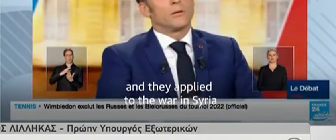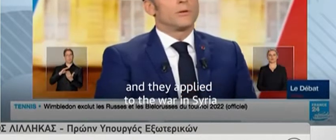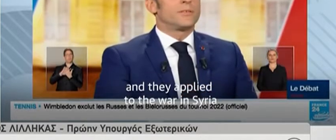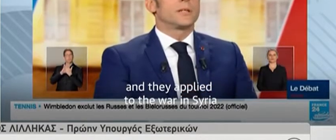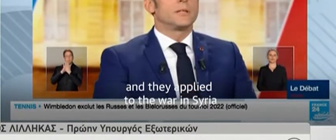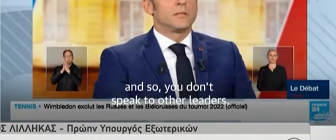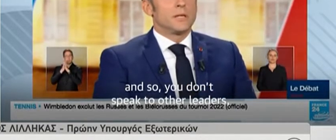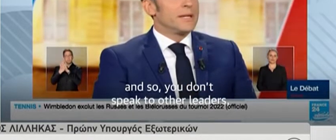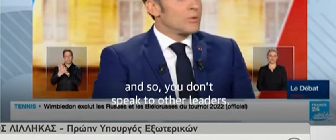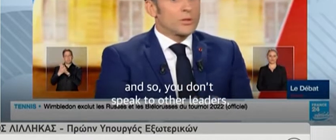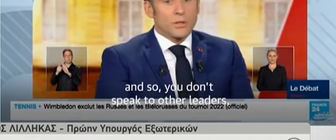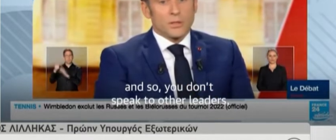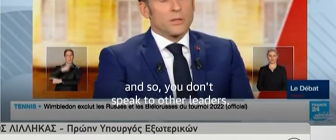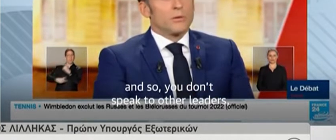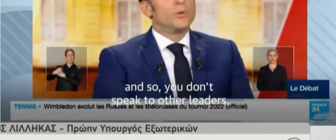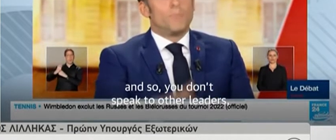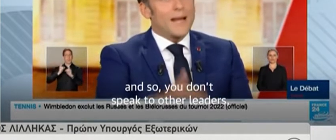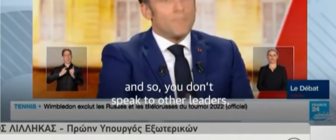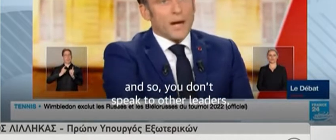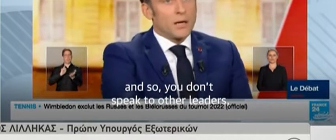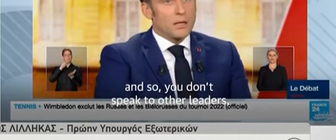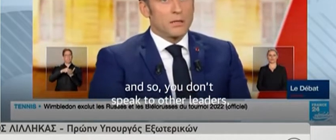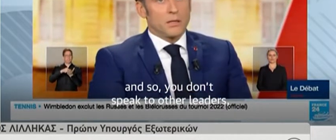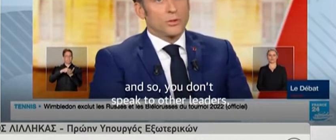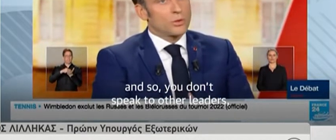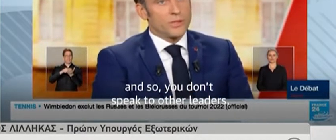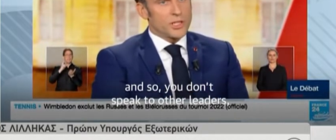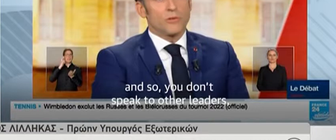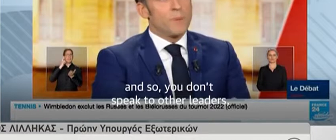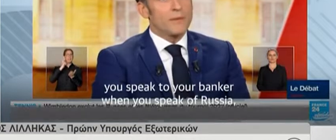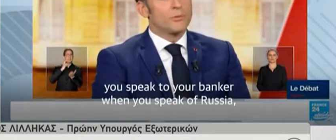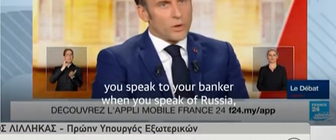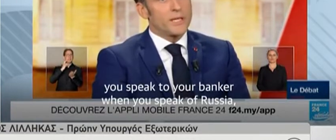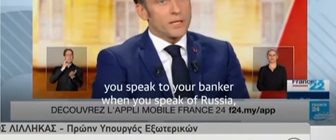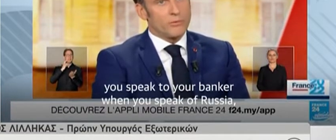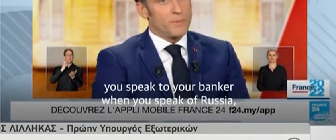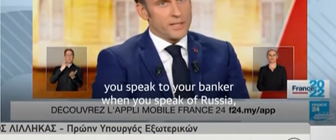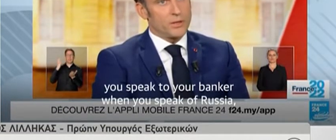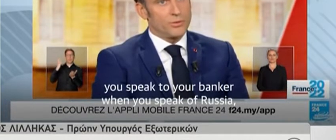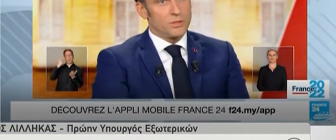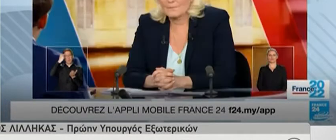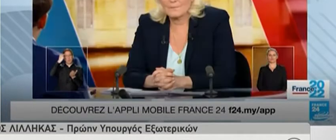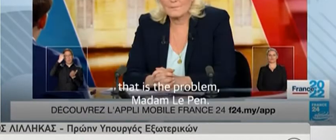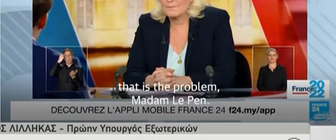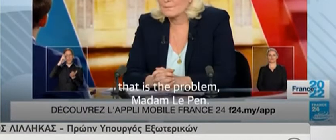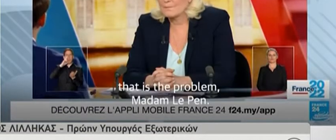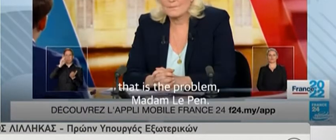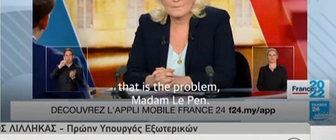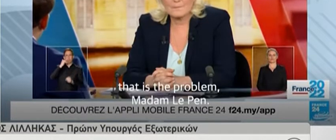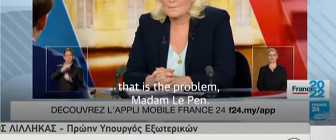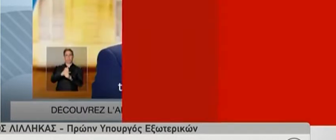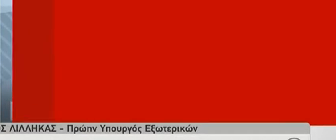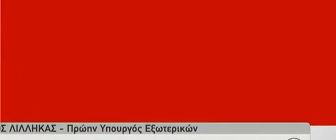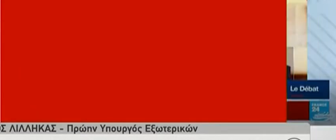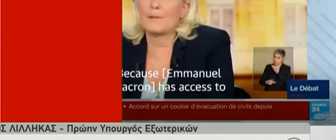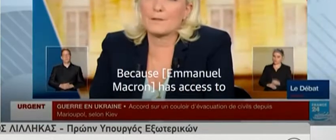67% περίπου δηλώνει η μισή ότι θα ρίξουν λευκό και άλλη μισή ότι θα τηρήσουν αποχή. Μάλιστα. Άρα χρειάζεται μεγάλη